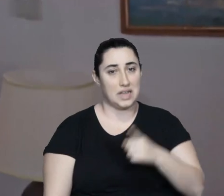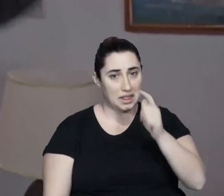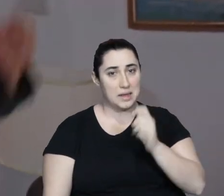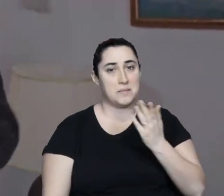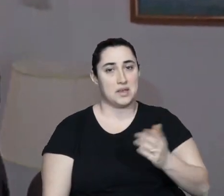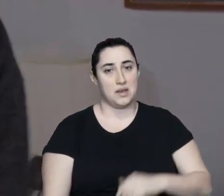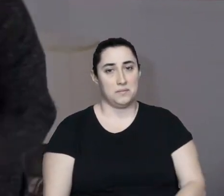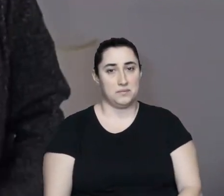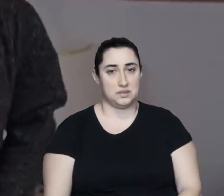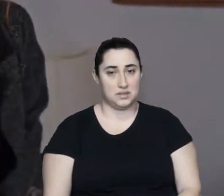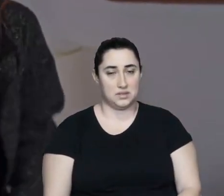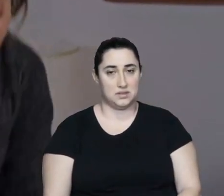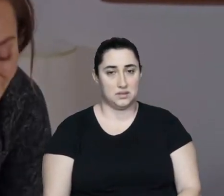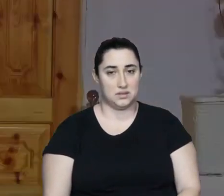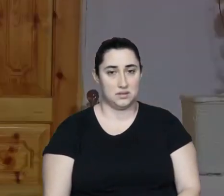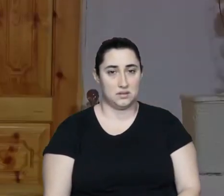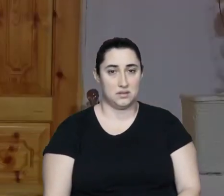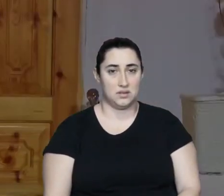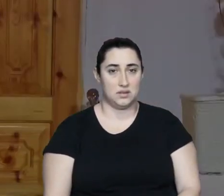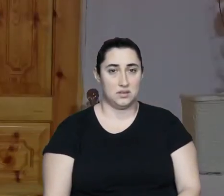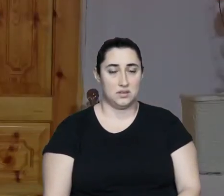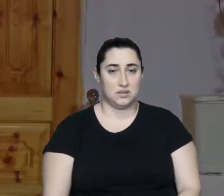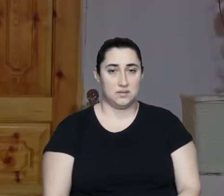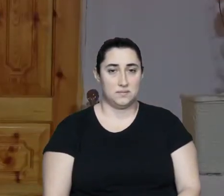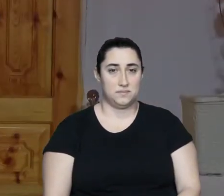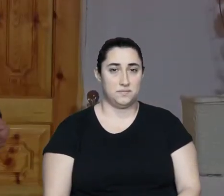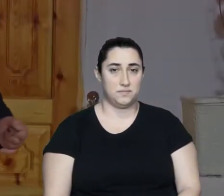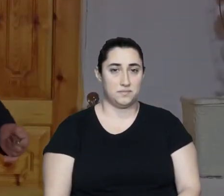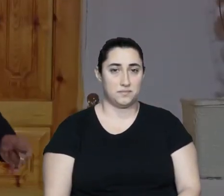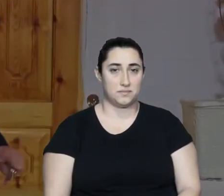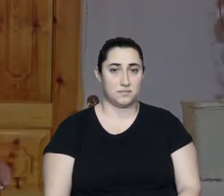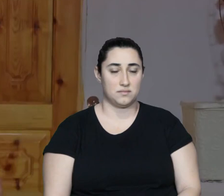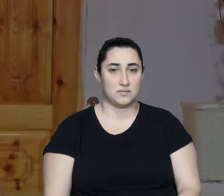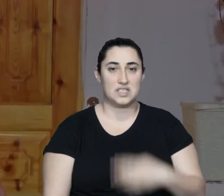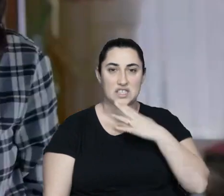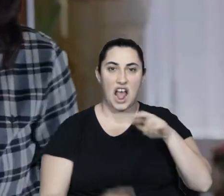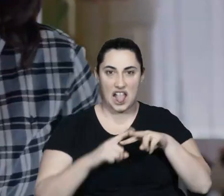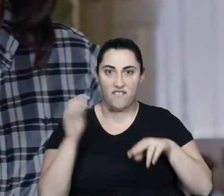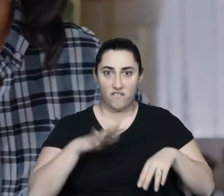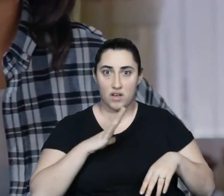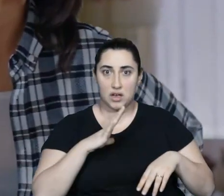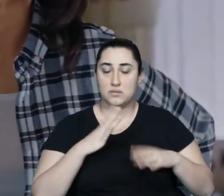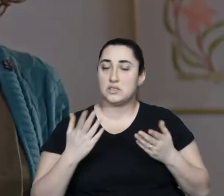Sen de mi? Boynundaki kırmızı fulyarı da çıkarıp bastı bavula. Kızlar Alev burada mı?